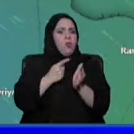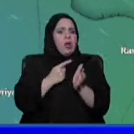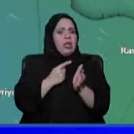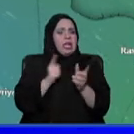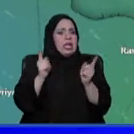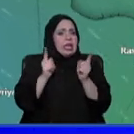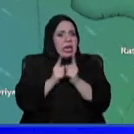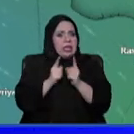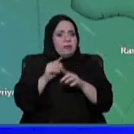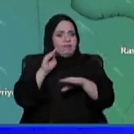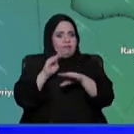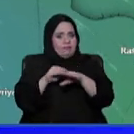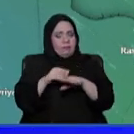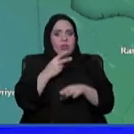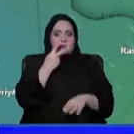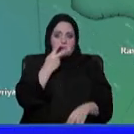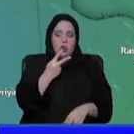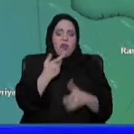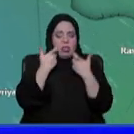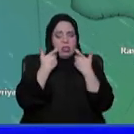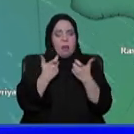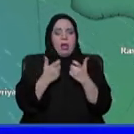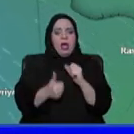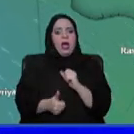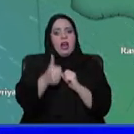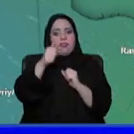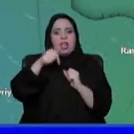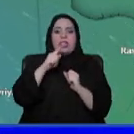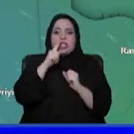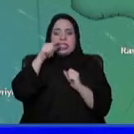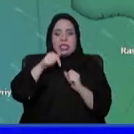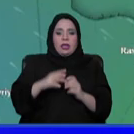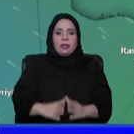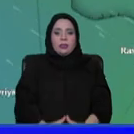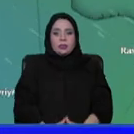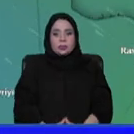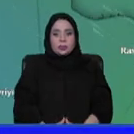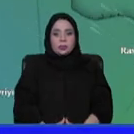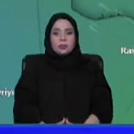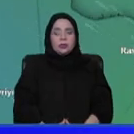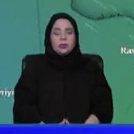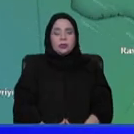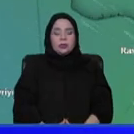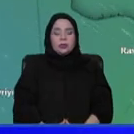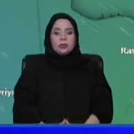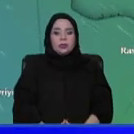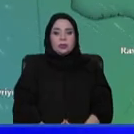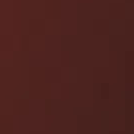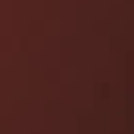تعتبر من الحالات النادره الحدوث في مثل هذا الوقت من السنه